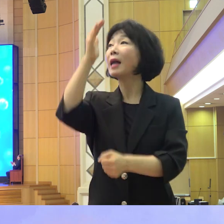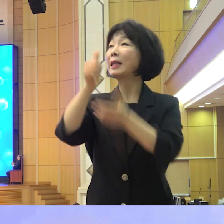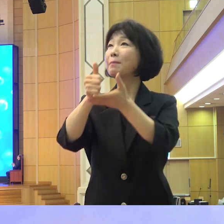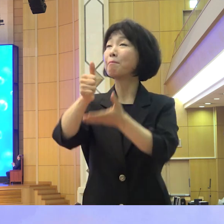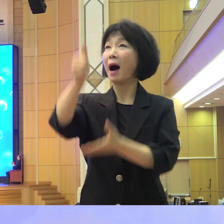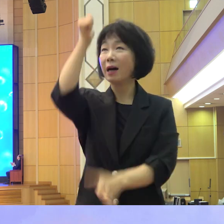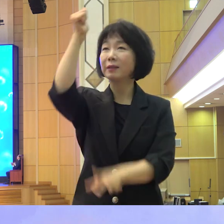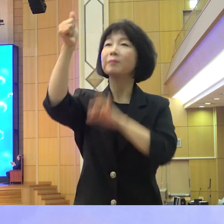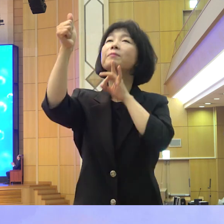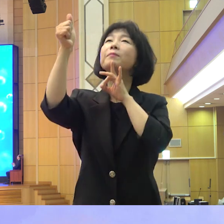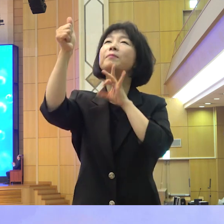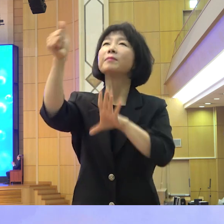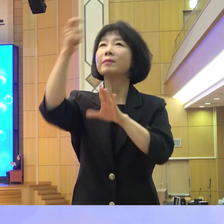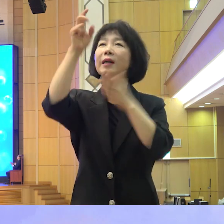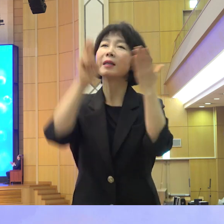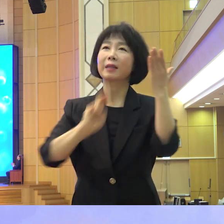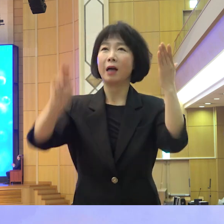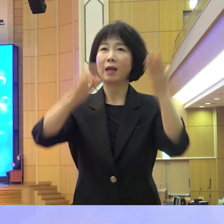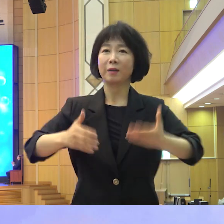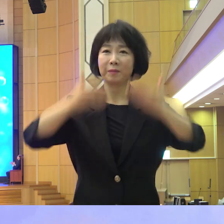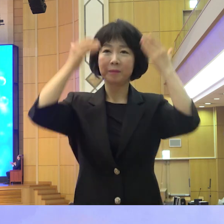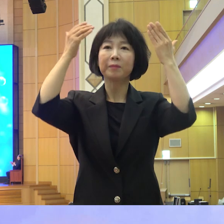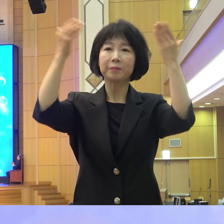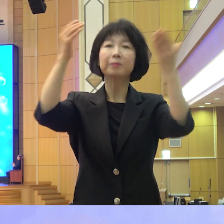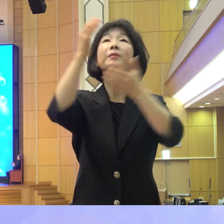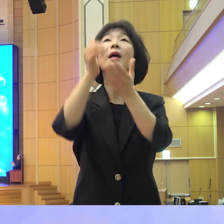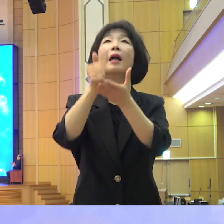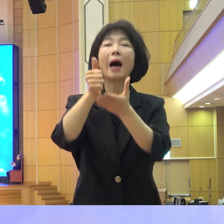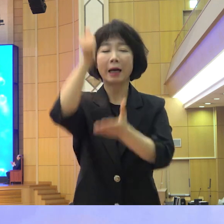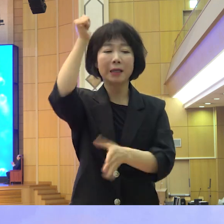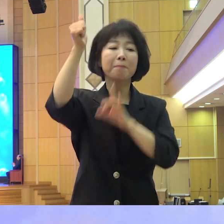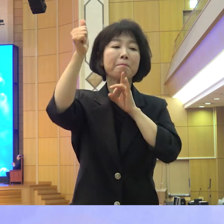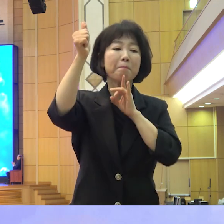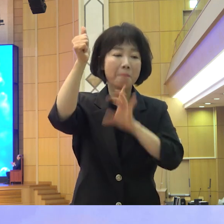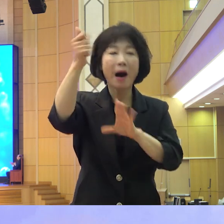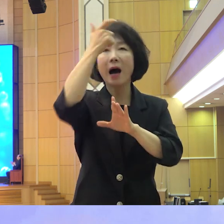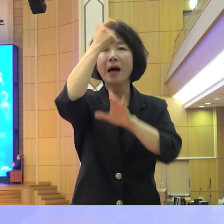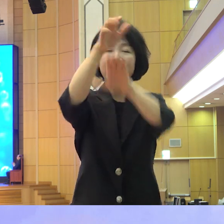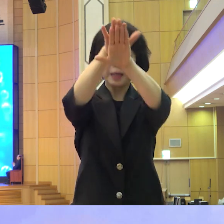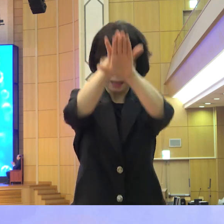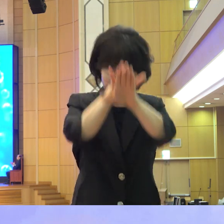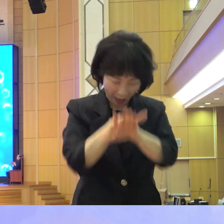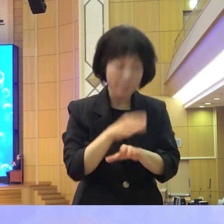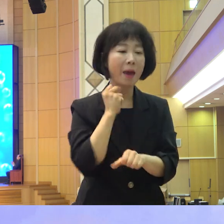나는 하나님만 찬양할래요. 하나님만. 나는